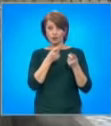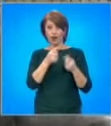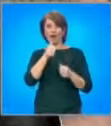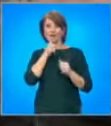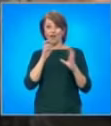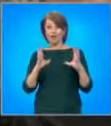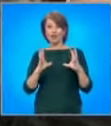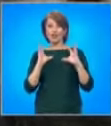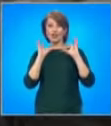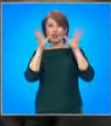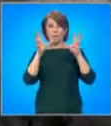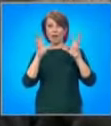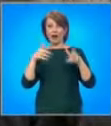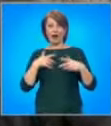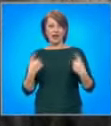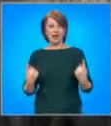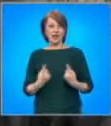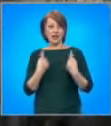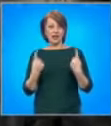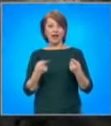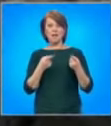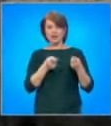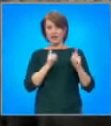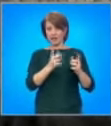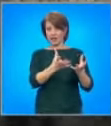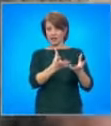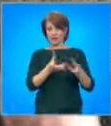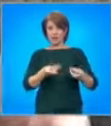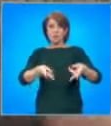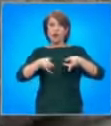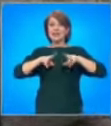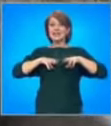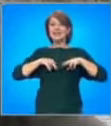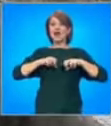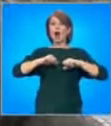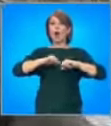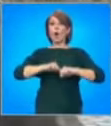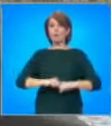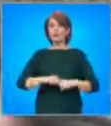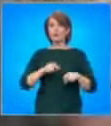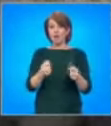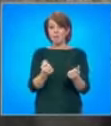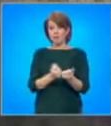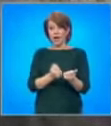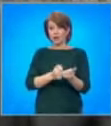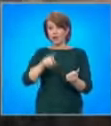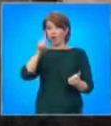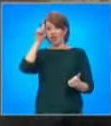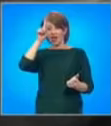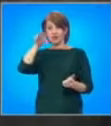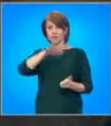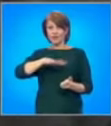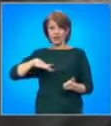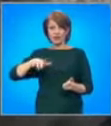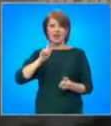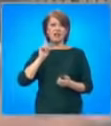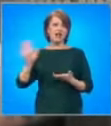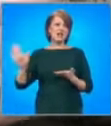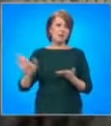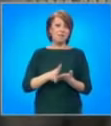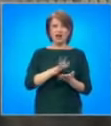басейна. Това трябва да се вземе, да се върне на общината. Това е място, което принадлежи на софианци. Трябва да се рекултивира, трябва да се махне